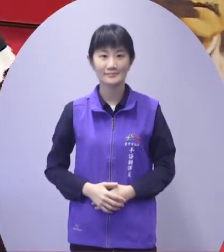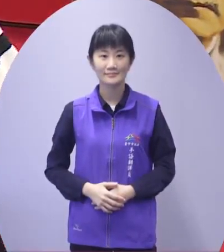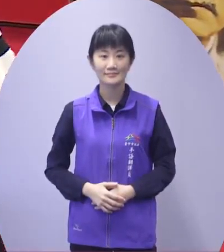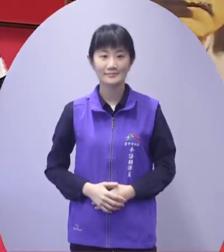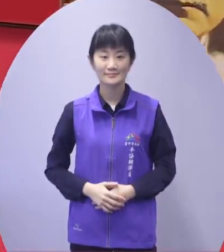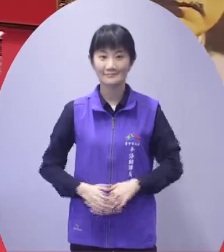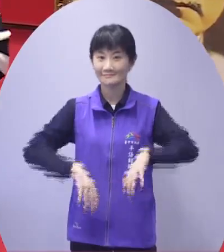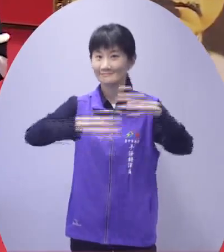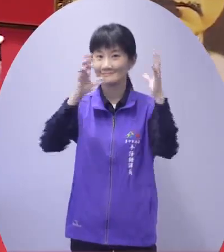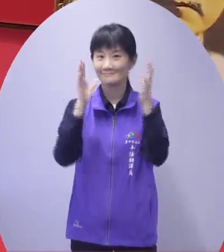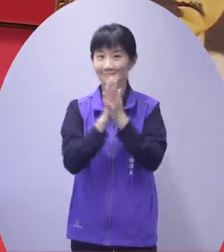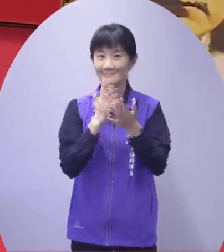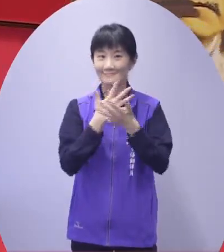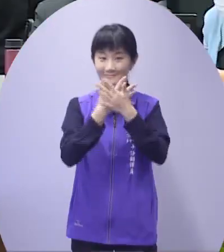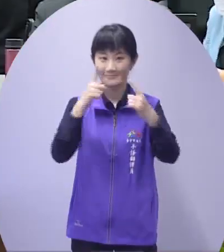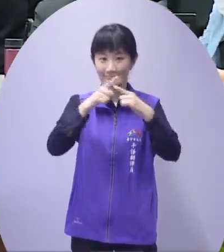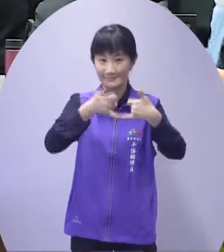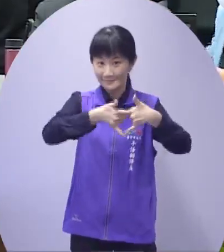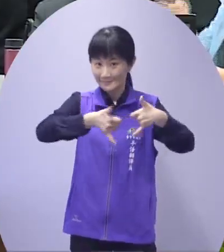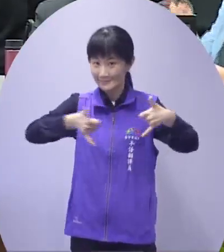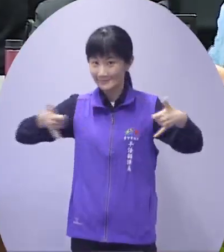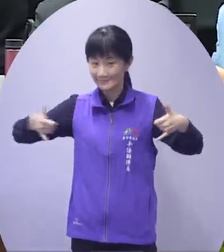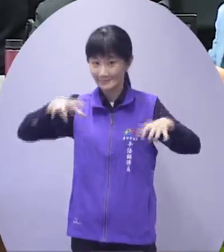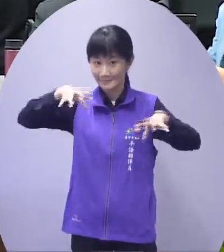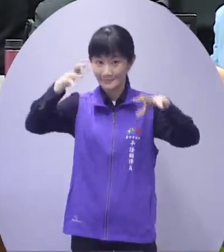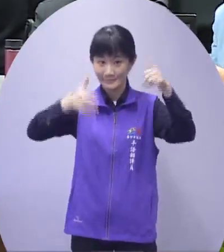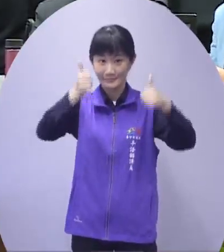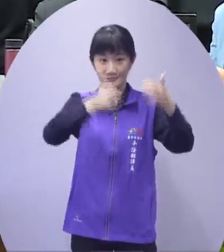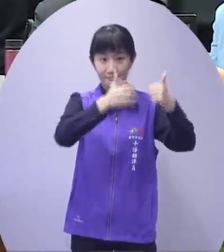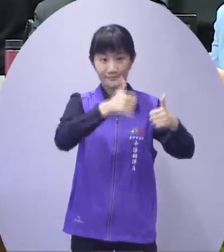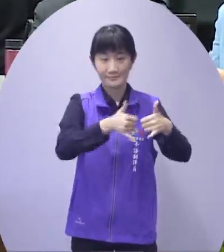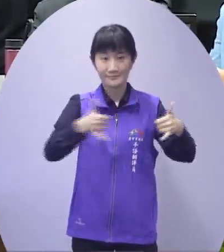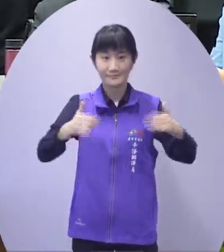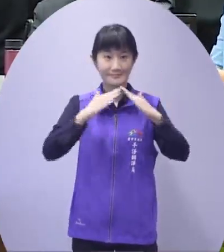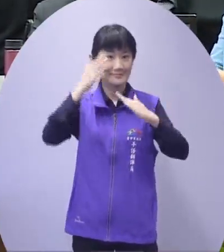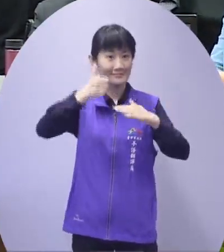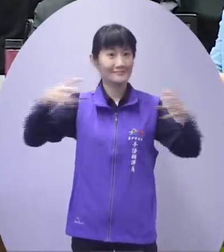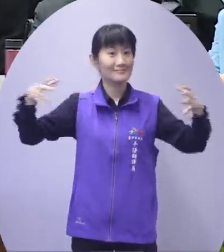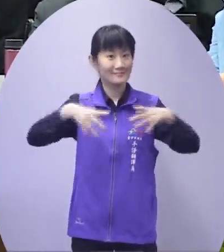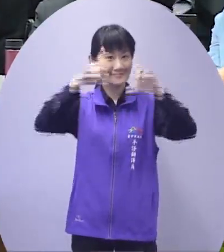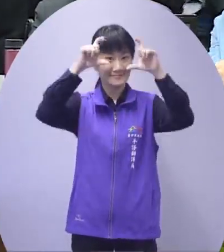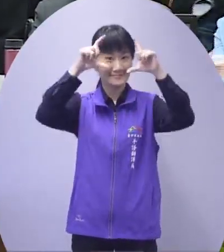请所有授奖人及政风处詹处长上台，一同与市长合影。